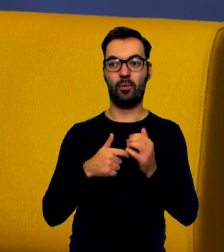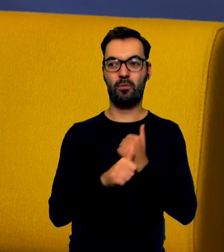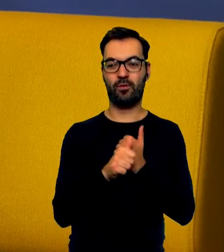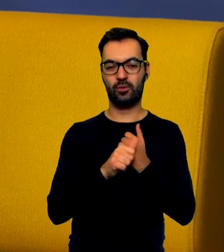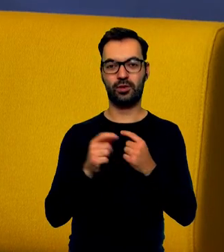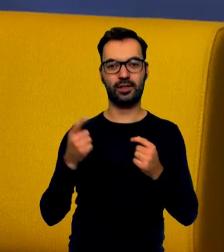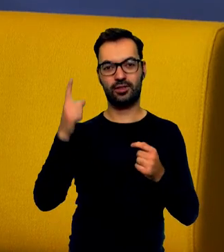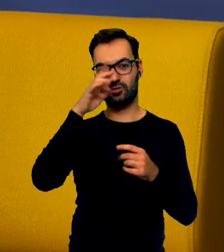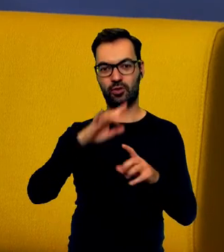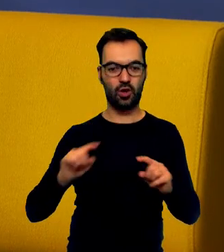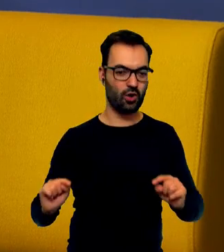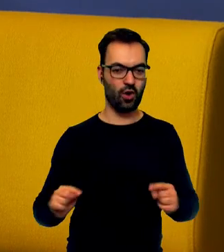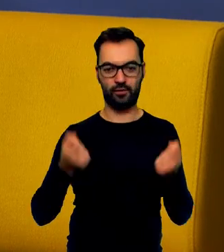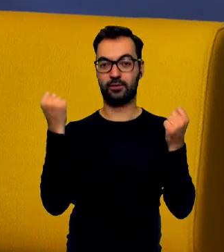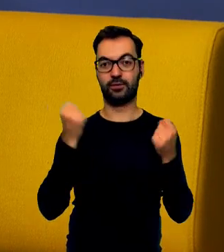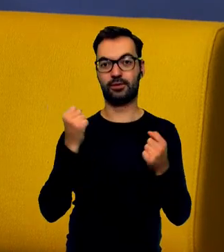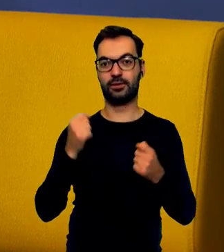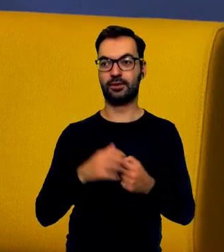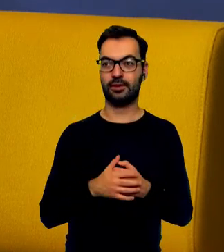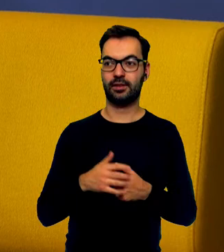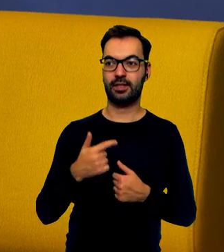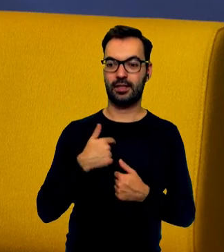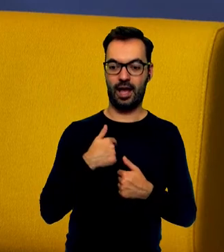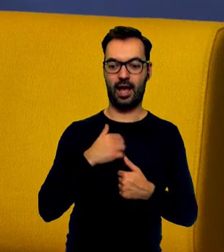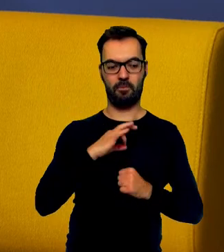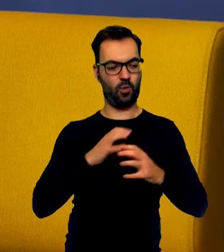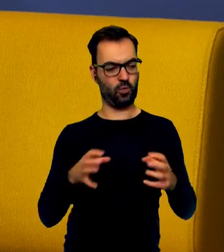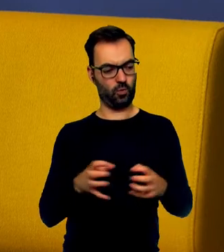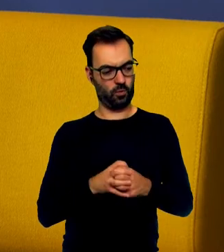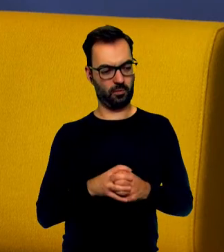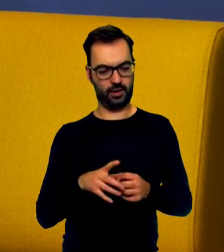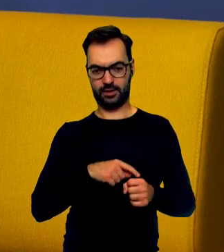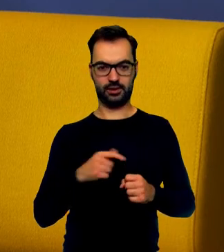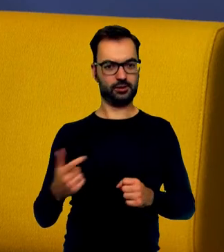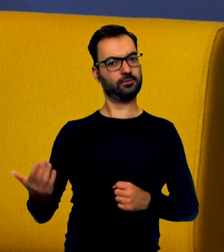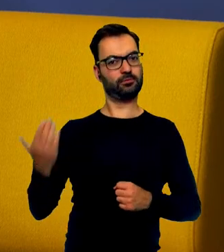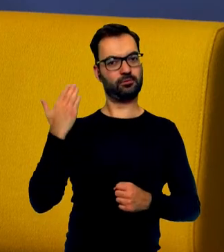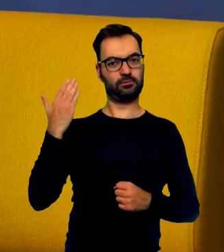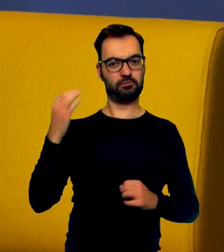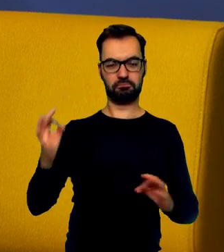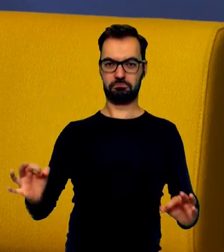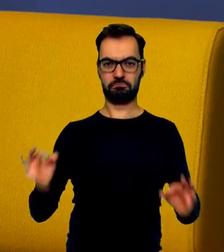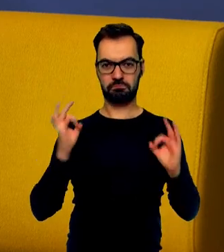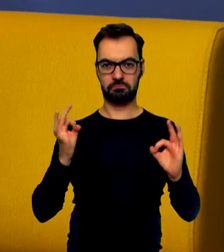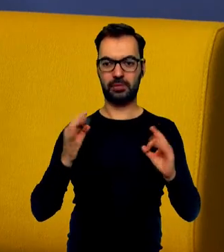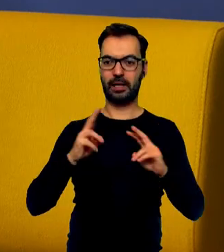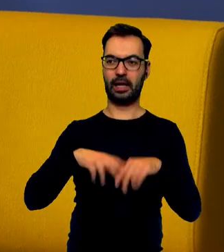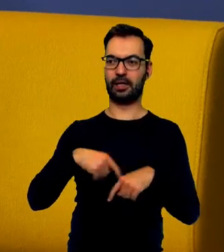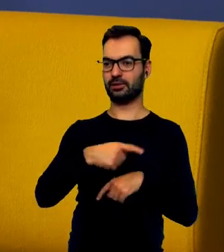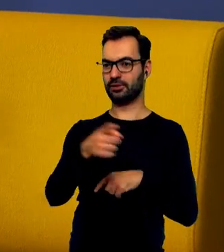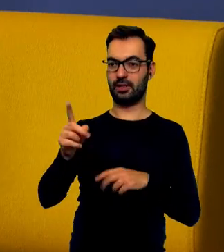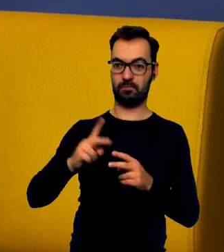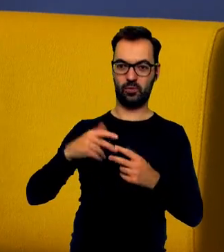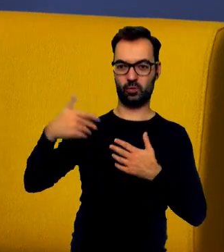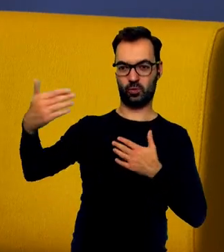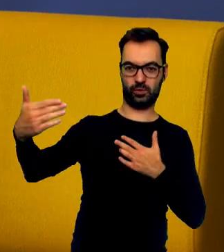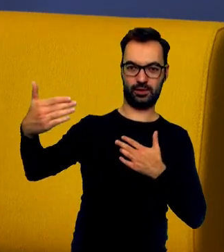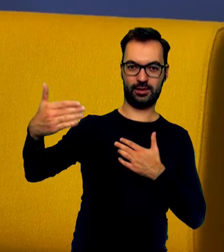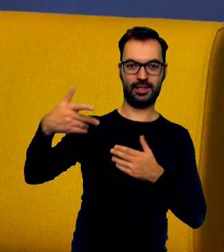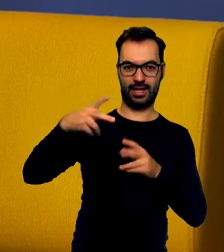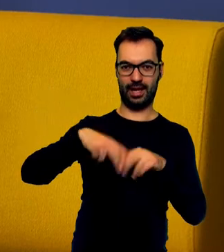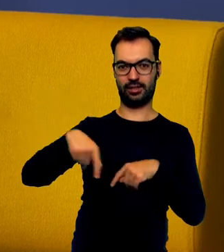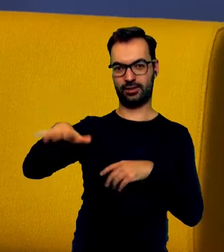takiego postrzegania siebie i swojej grupy jako wyłącznie szlachetnych i sprawiedliwych, a tych po drugiej